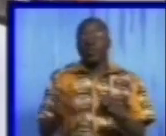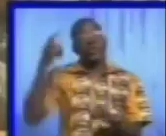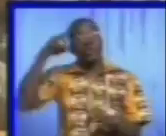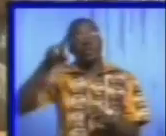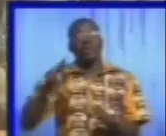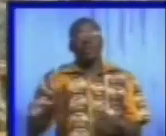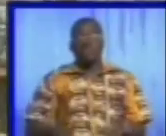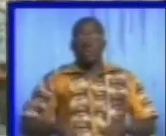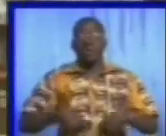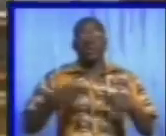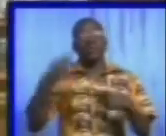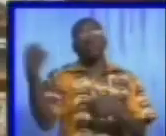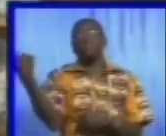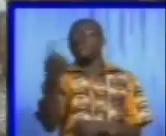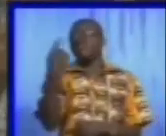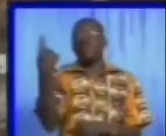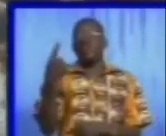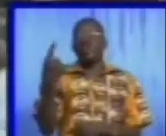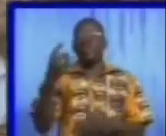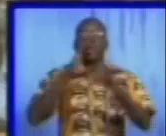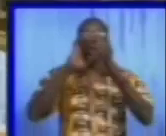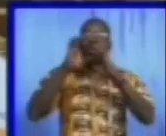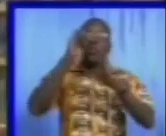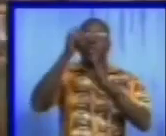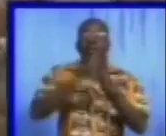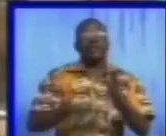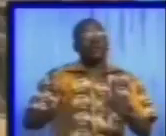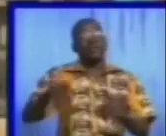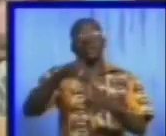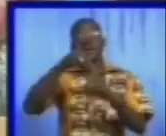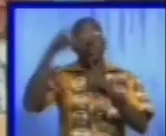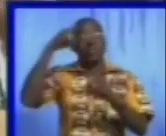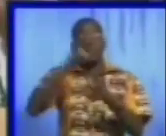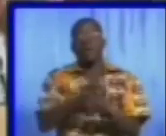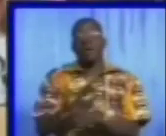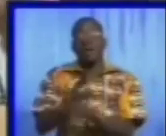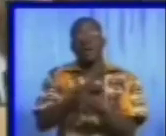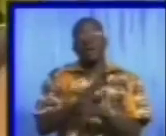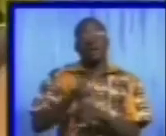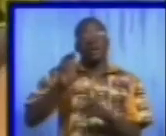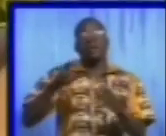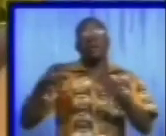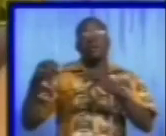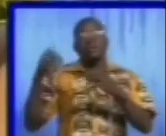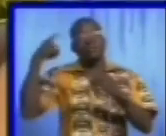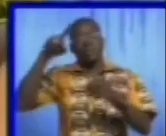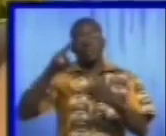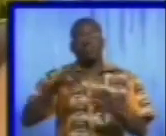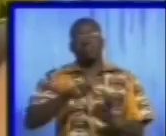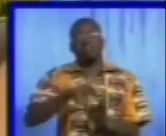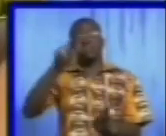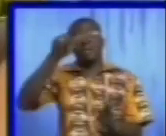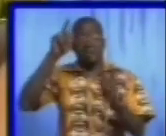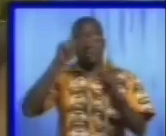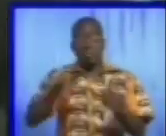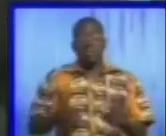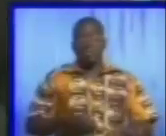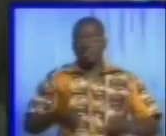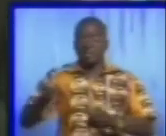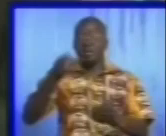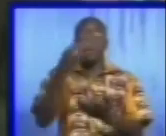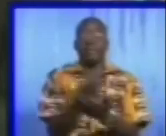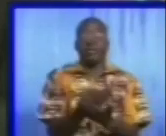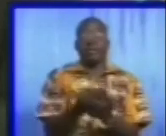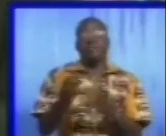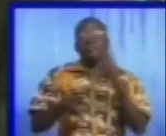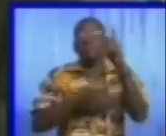leur vie de tous les jours. Convaincu que la communication est essentielle pour consolider sa posture de leader en matière de gestion des finances publiques dans la